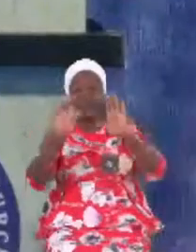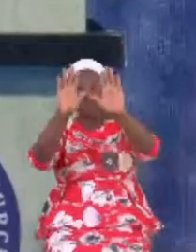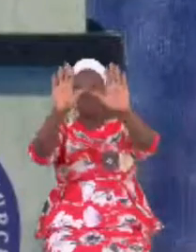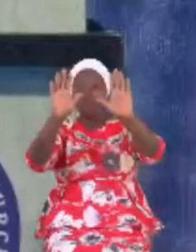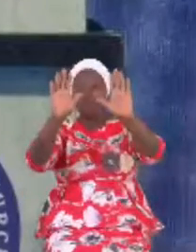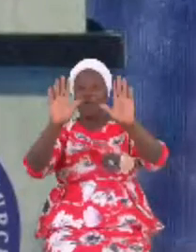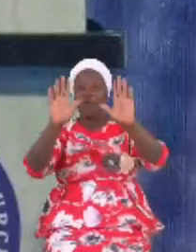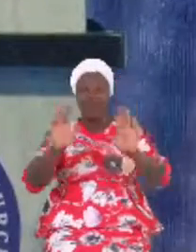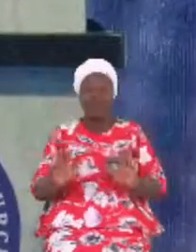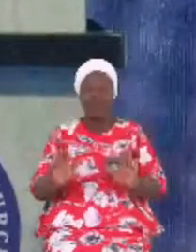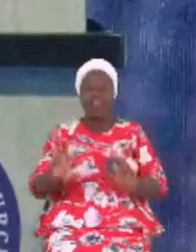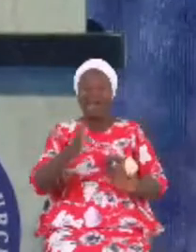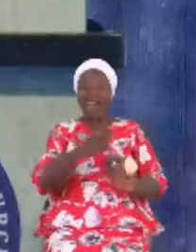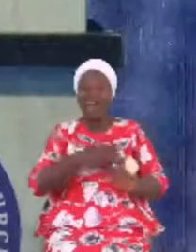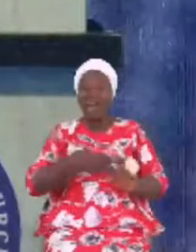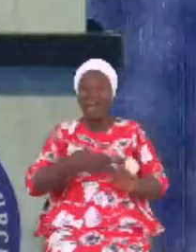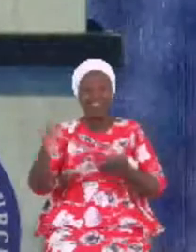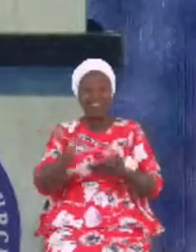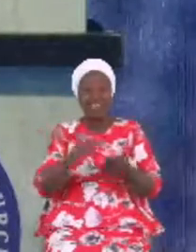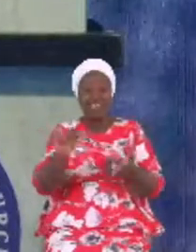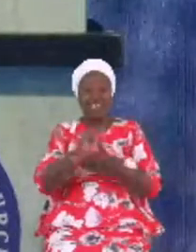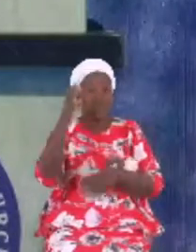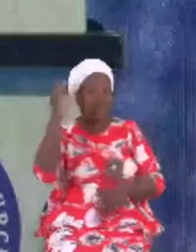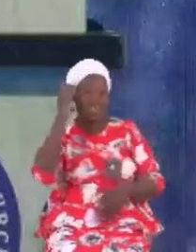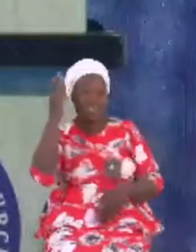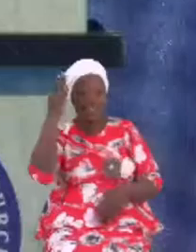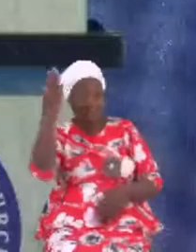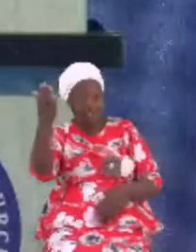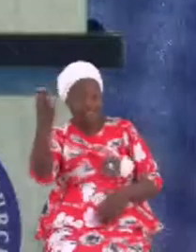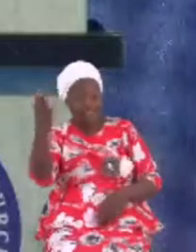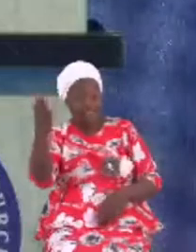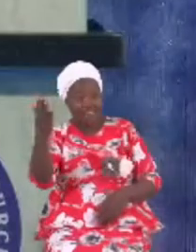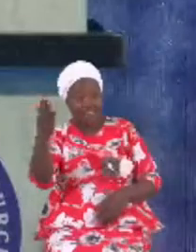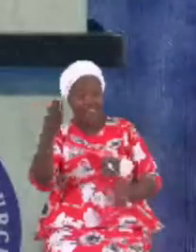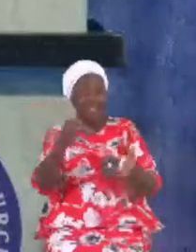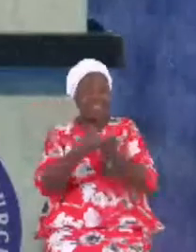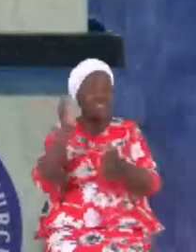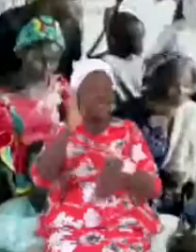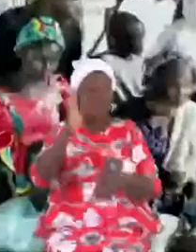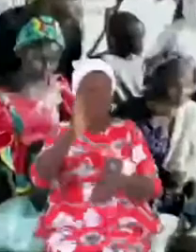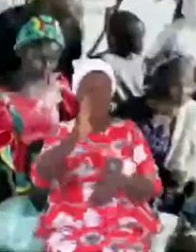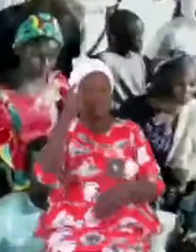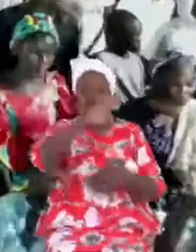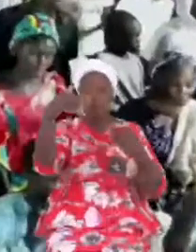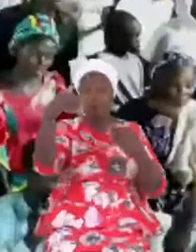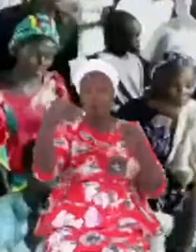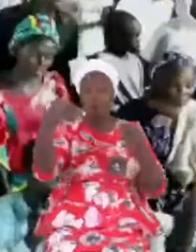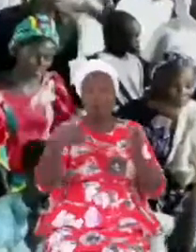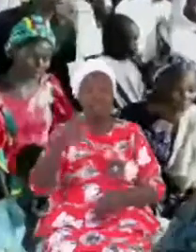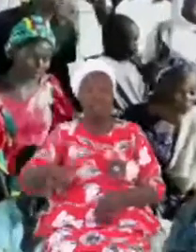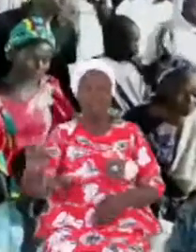merveilleux. Et les chants que vous allez entendre là-bas, ce sera pour toute l'éternité.